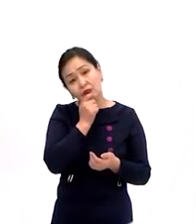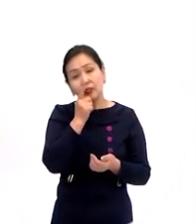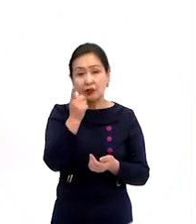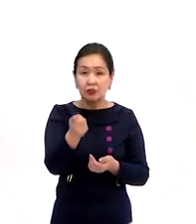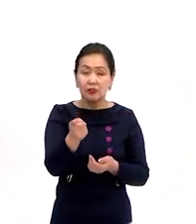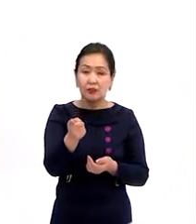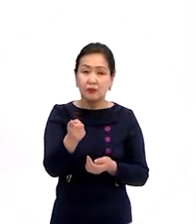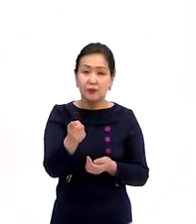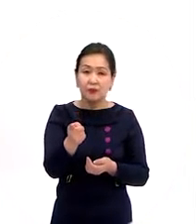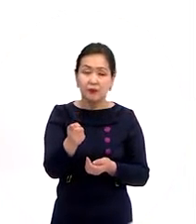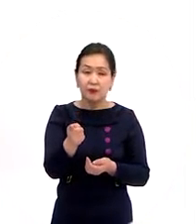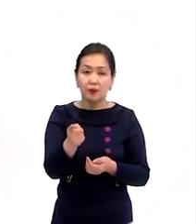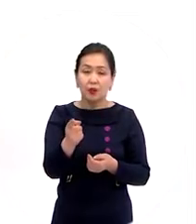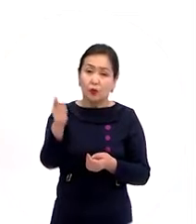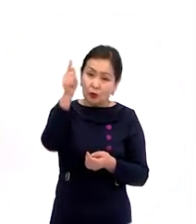чи